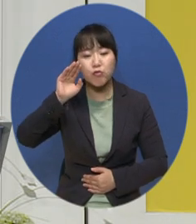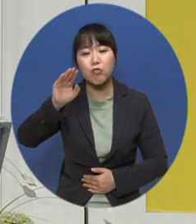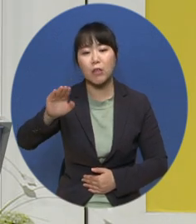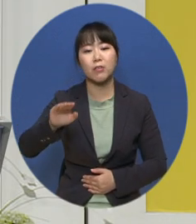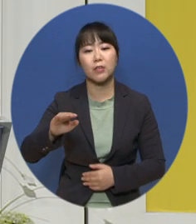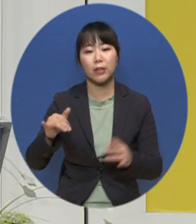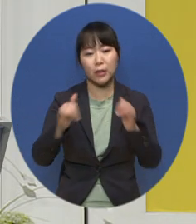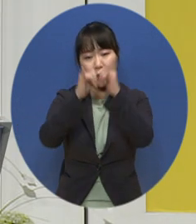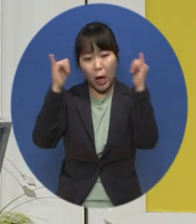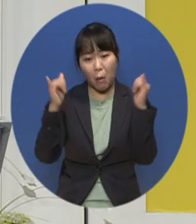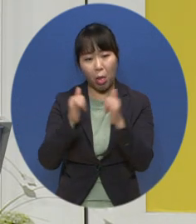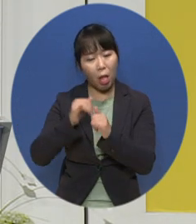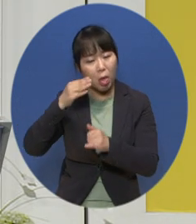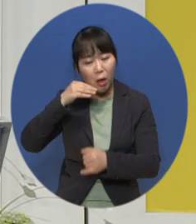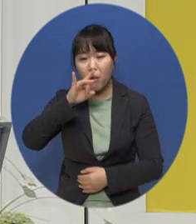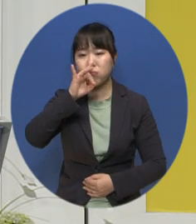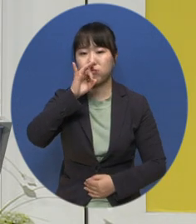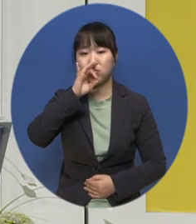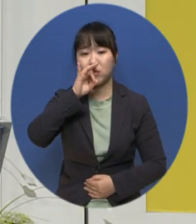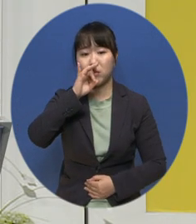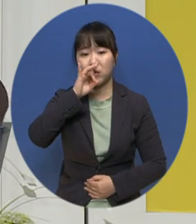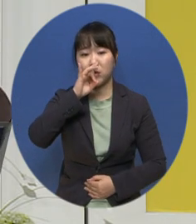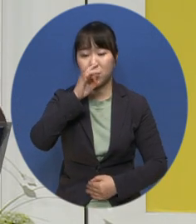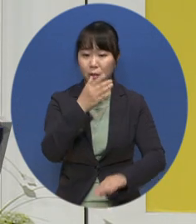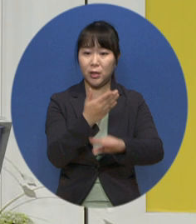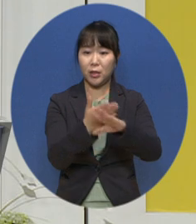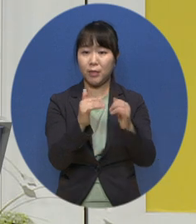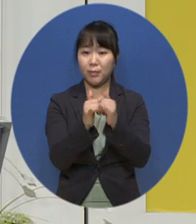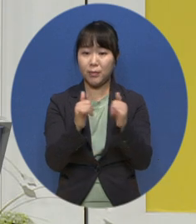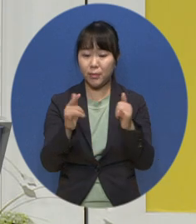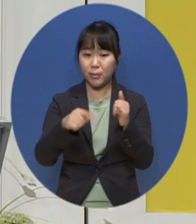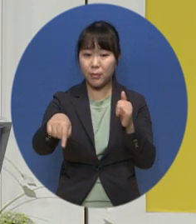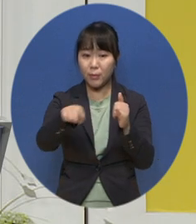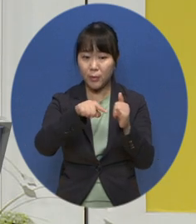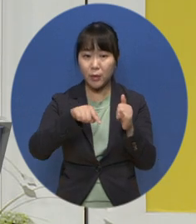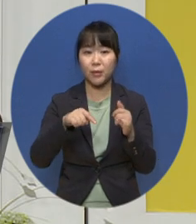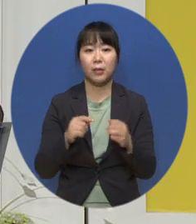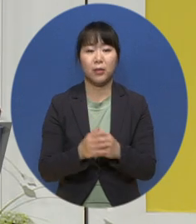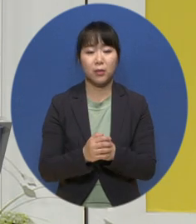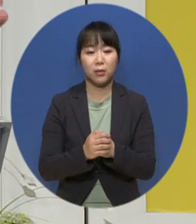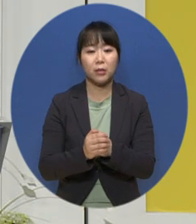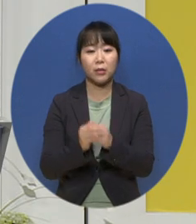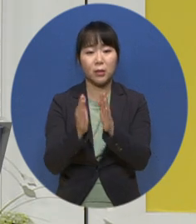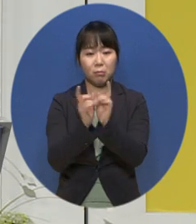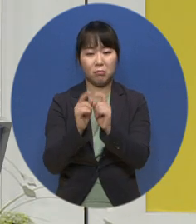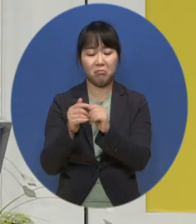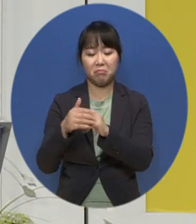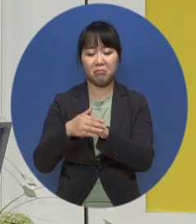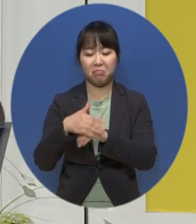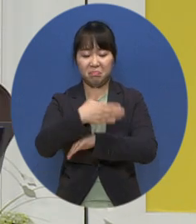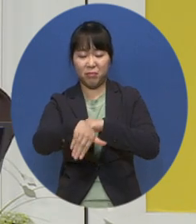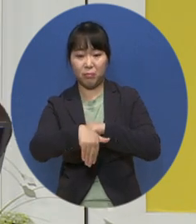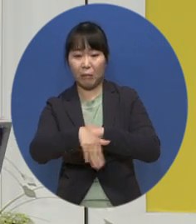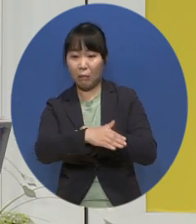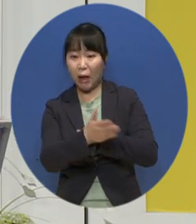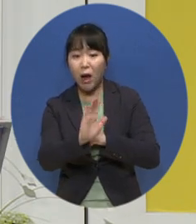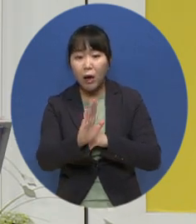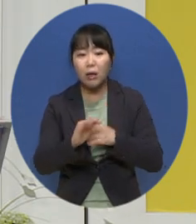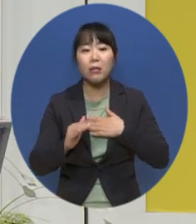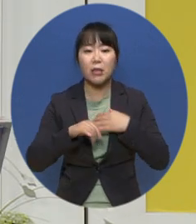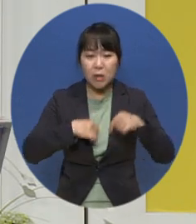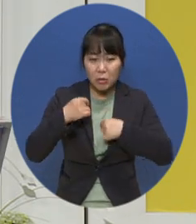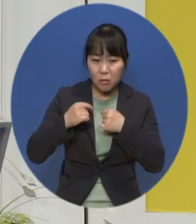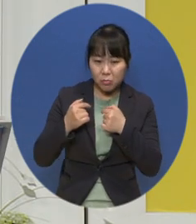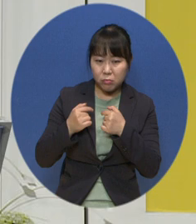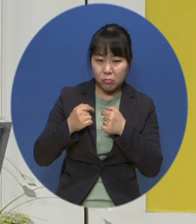사회적응을 불가능하죠 예 남 어 그렇게 남들을 직접적으로 소외를 줬어 그런게 아니라 내 스스로